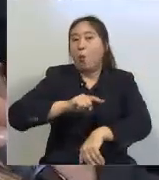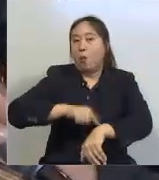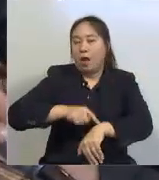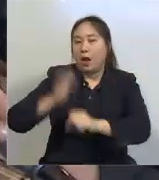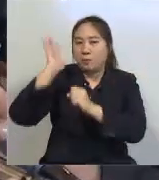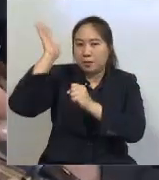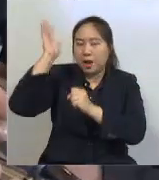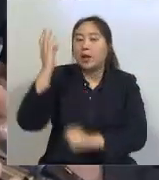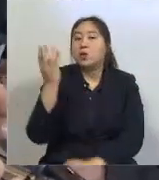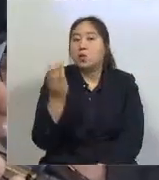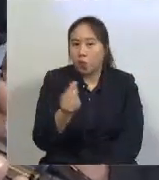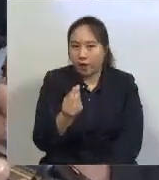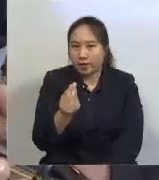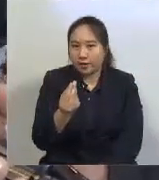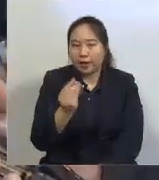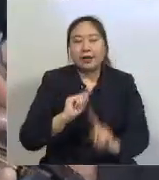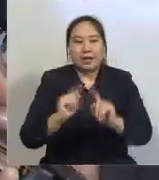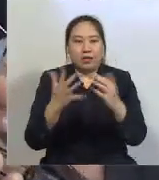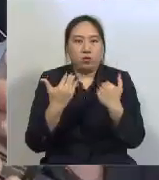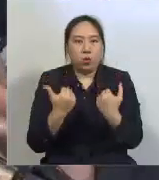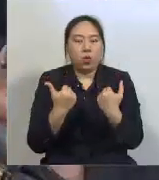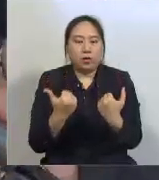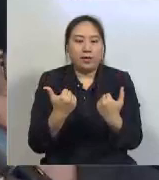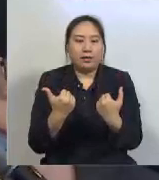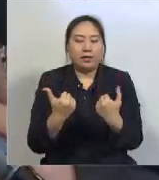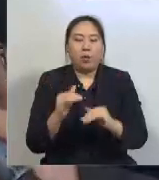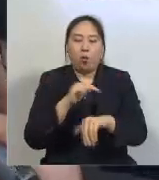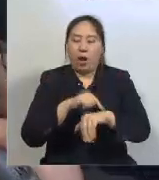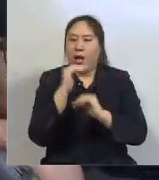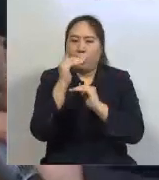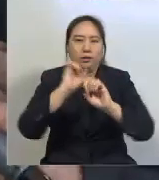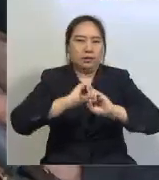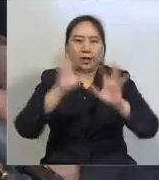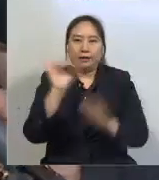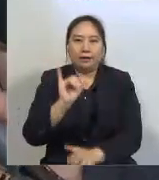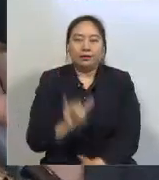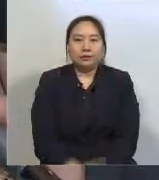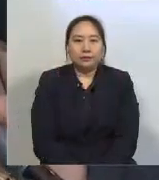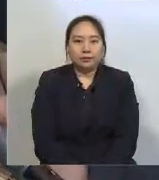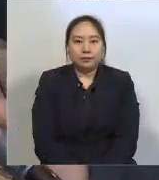ในการอภิปรายเท่าไหร่ด้วยนะครับว่าแต่ว่าตอนนี้เนี่ยยังไม่ได้มีการกำหนดที่ชัดเจนนะครับ